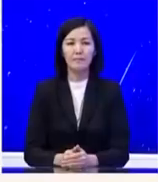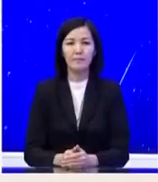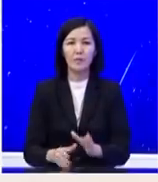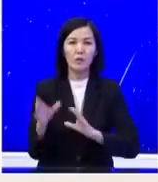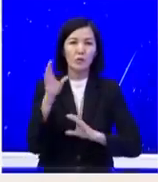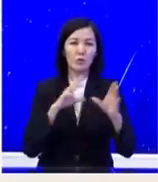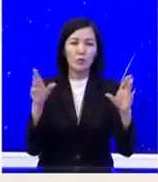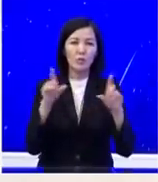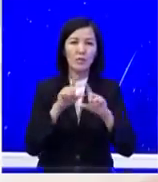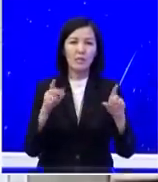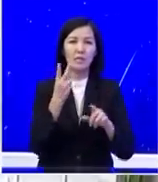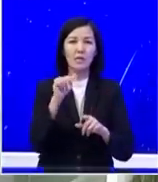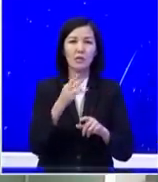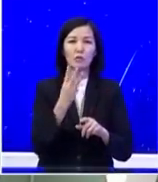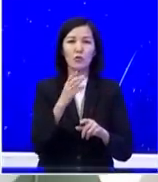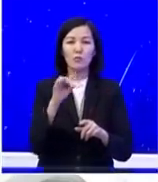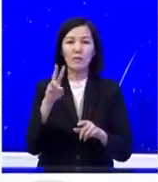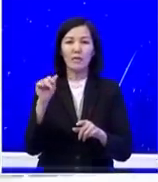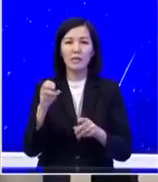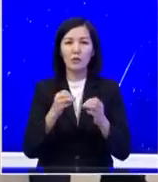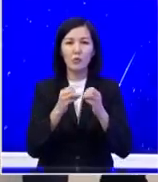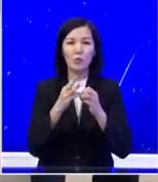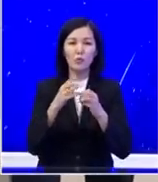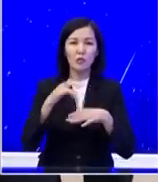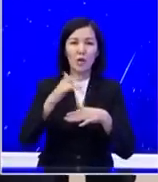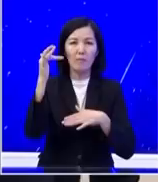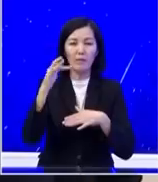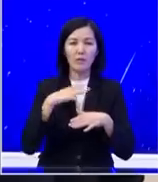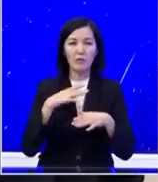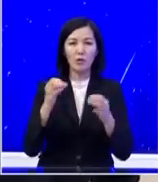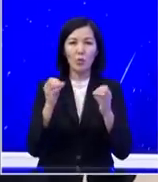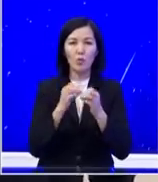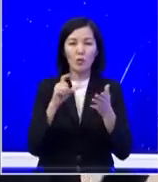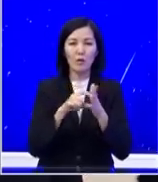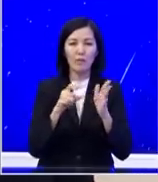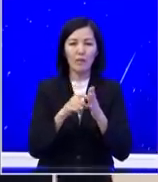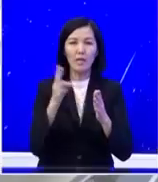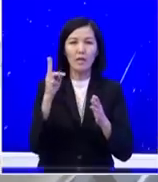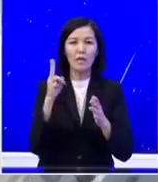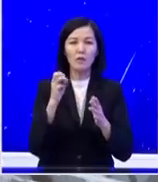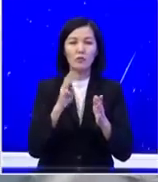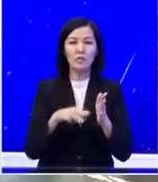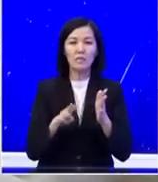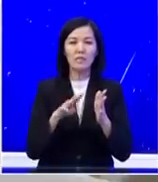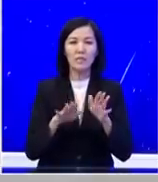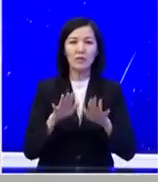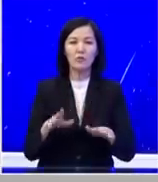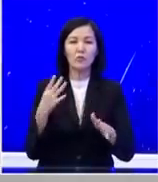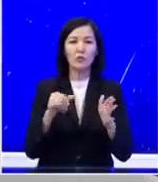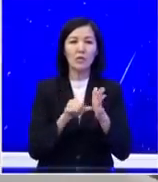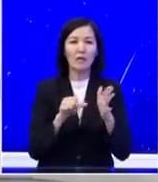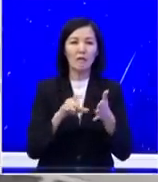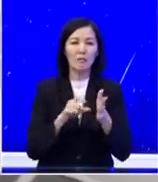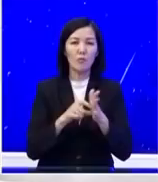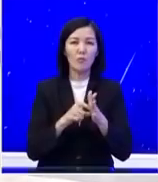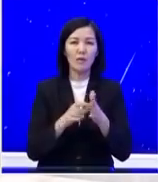Студенттік нысанның құны 2,3 миллиард тенге, 13 қабаттан тұрады. Тұрғын қабаты 10, 288 орын, 96 бөлме. Магистралды